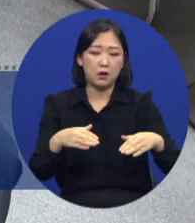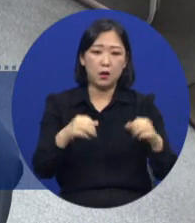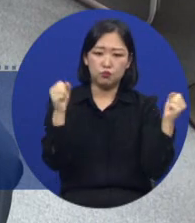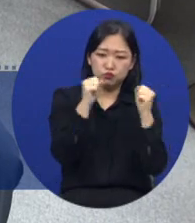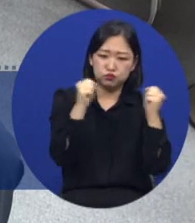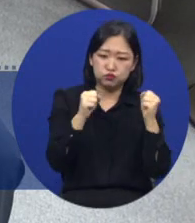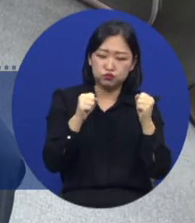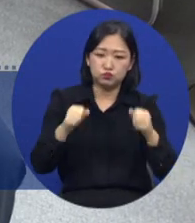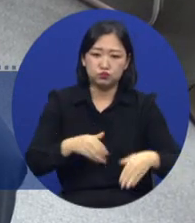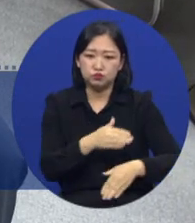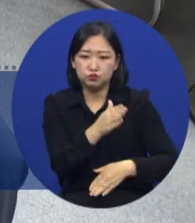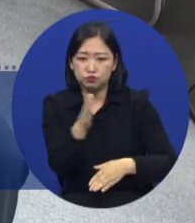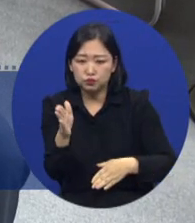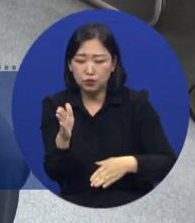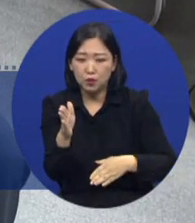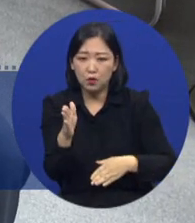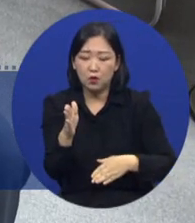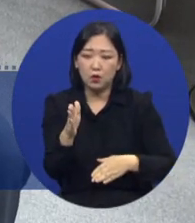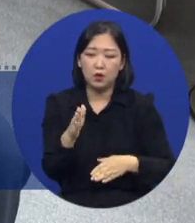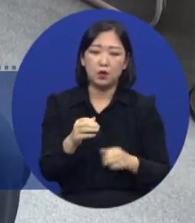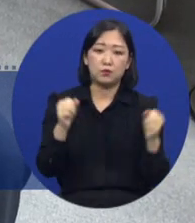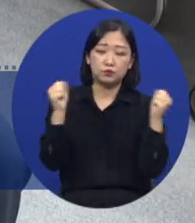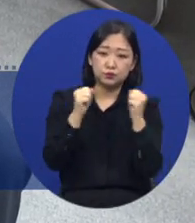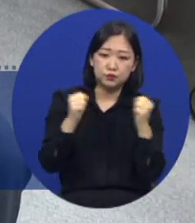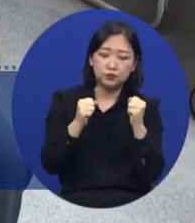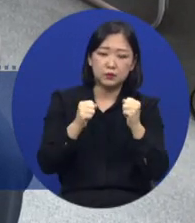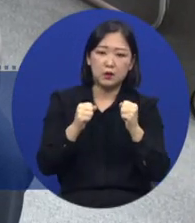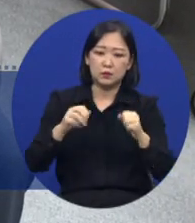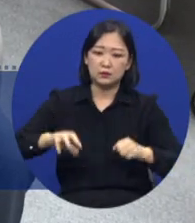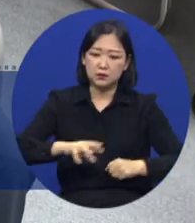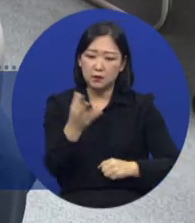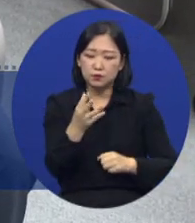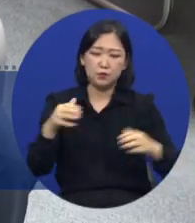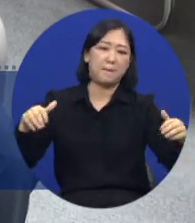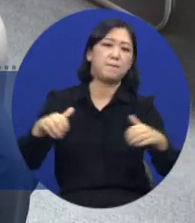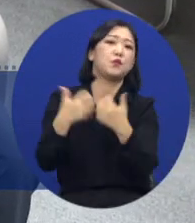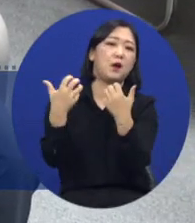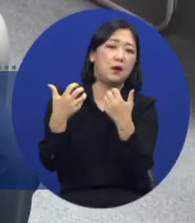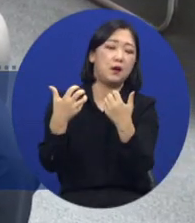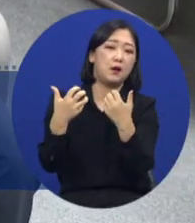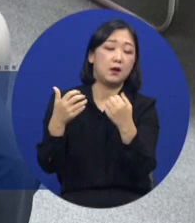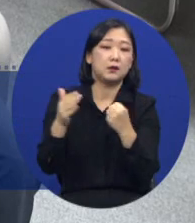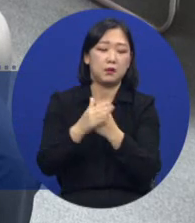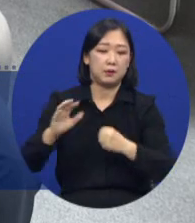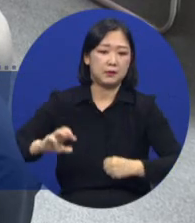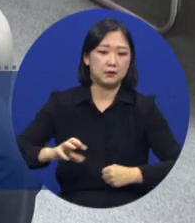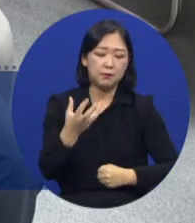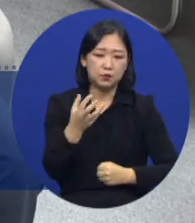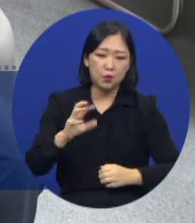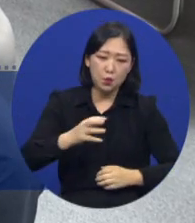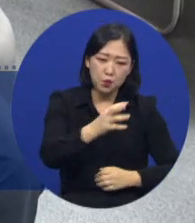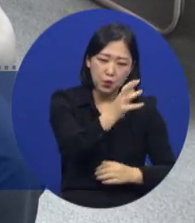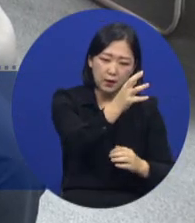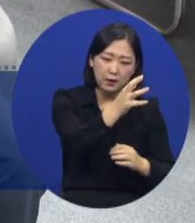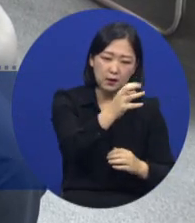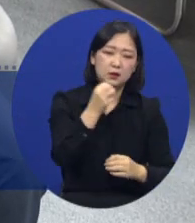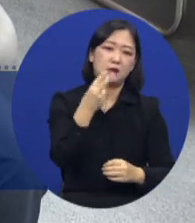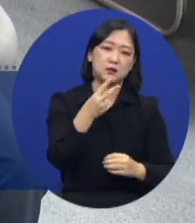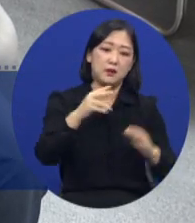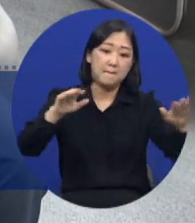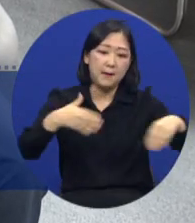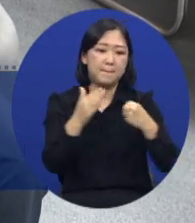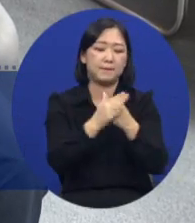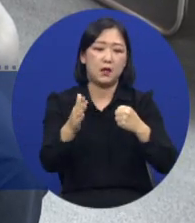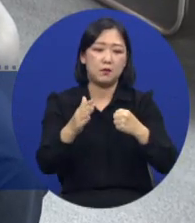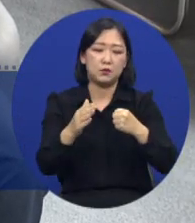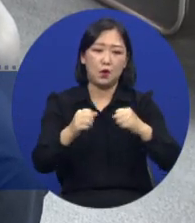치우쳐서 그 편서풍 기류가 북서풍 계열로 태풍의 경로하고 부딪혔어요. 그래서 태풍이 올라가다가 그 바람 때문에